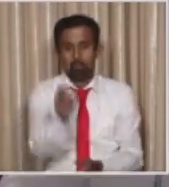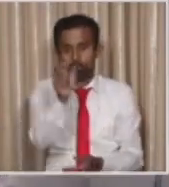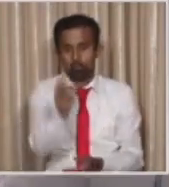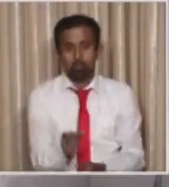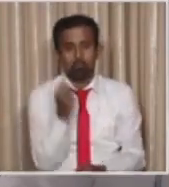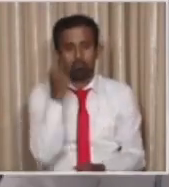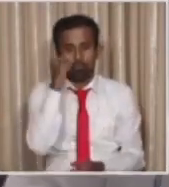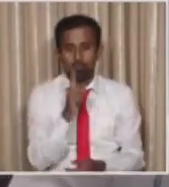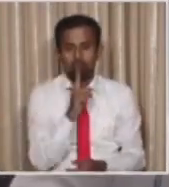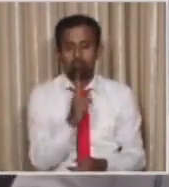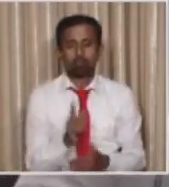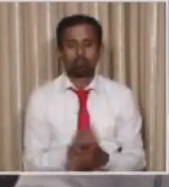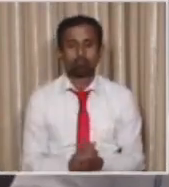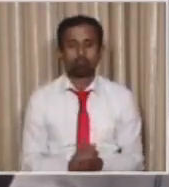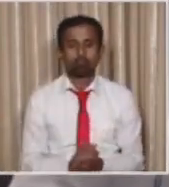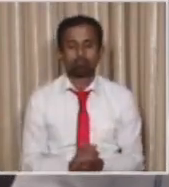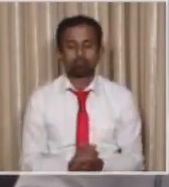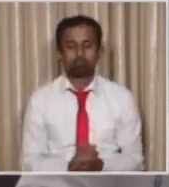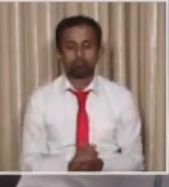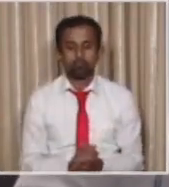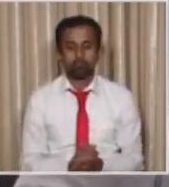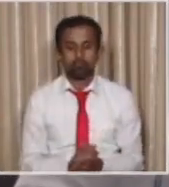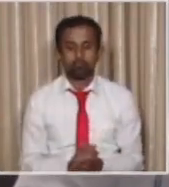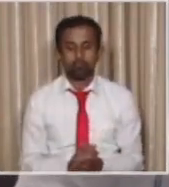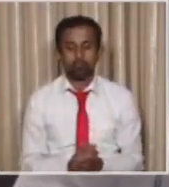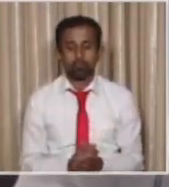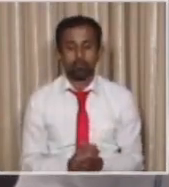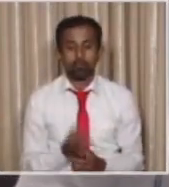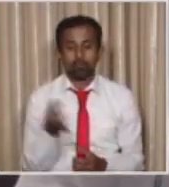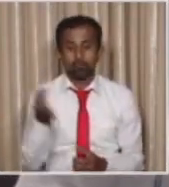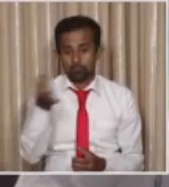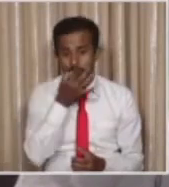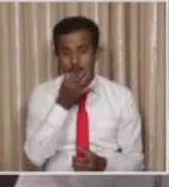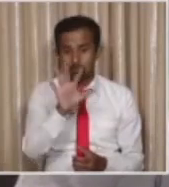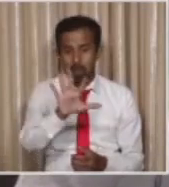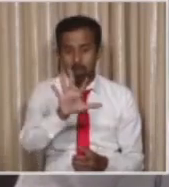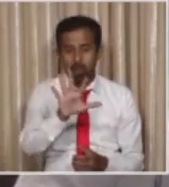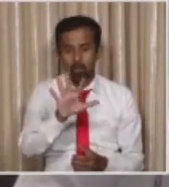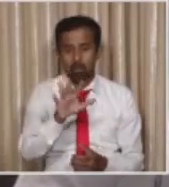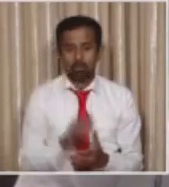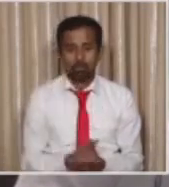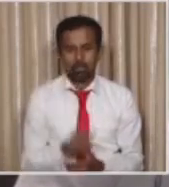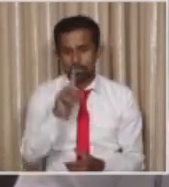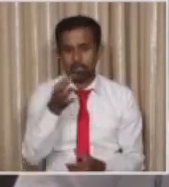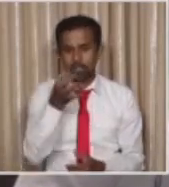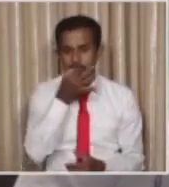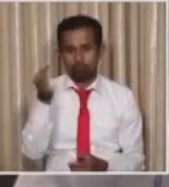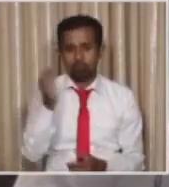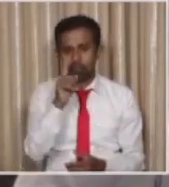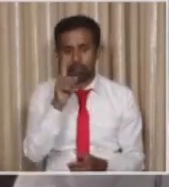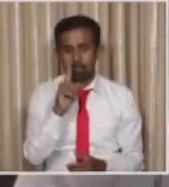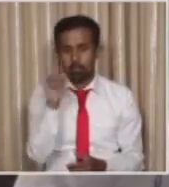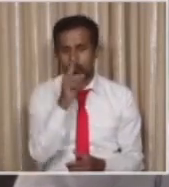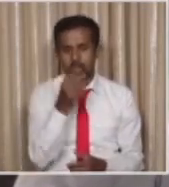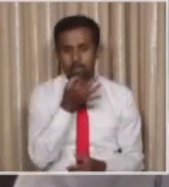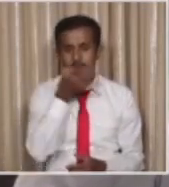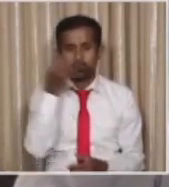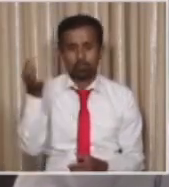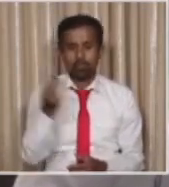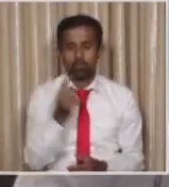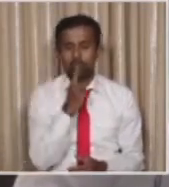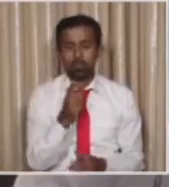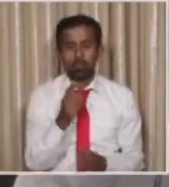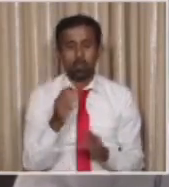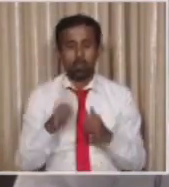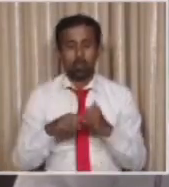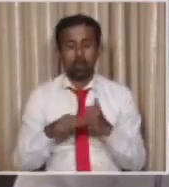योजना करनवा गरु मूलाश्रारूढ़ मंत्रितुमनि चोदना पहाय मैं एक चोदना वक्यान्न पलवेनी चोदना वेंकियान्ने